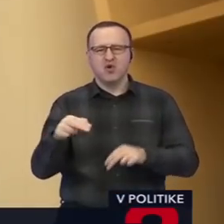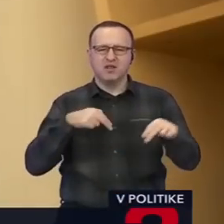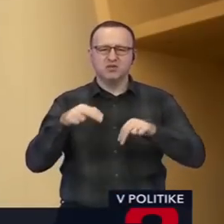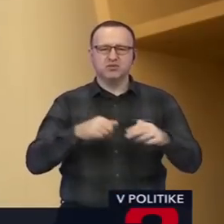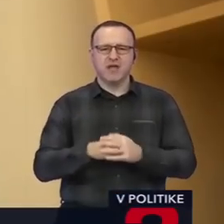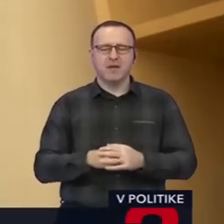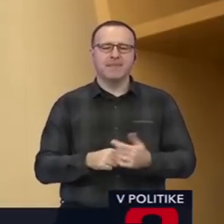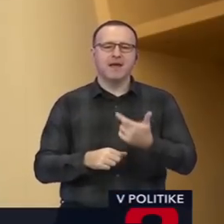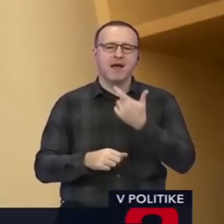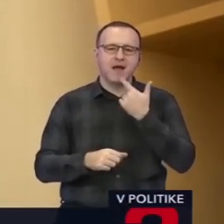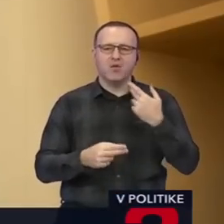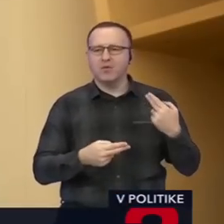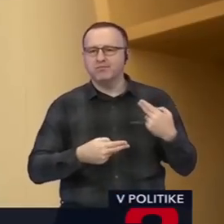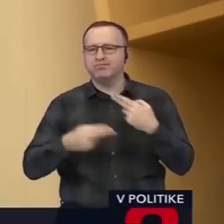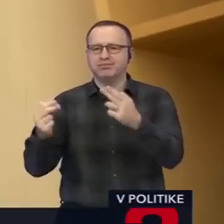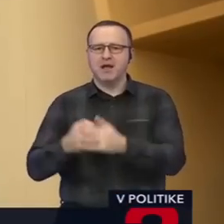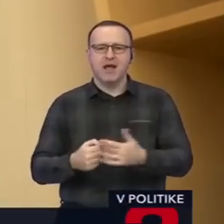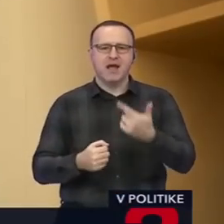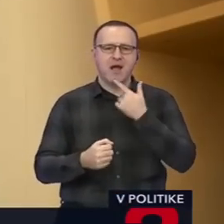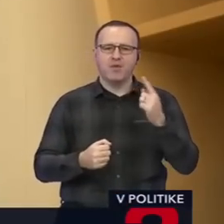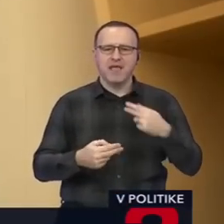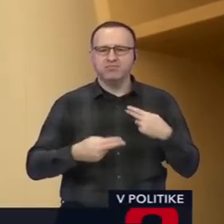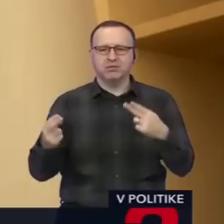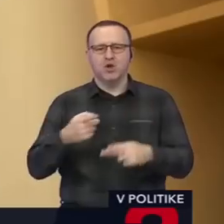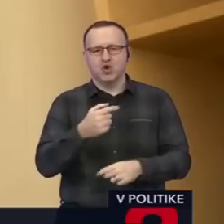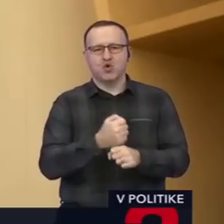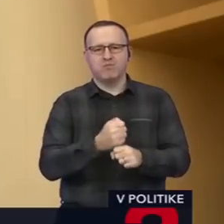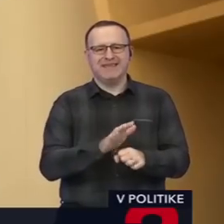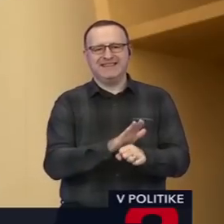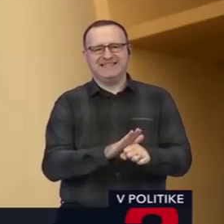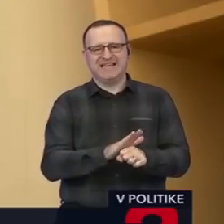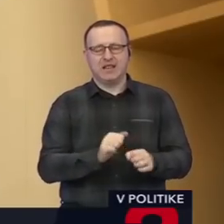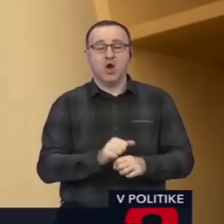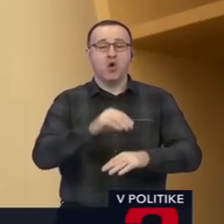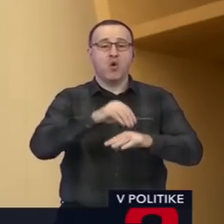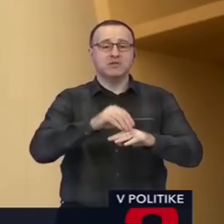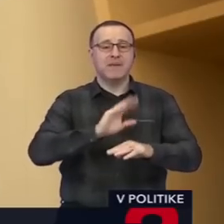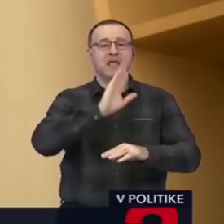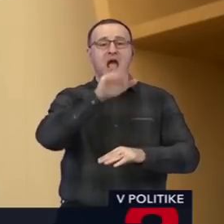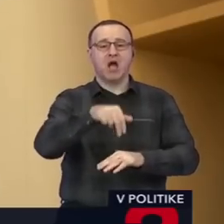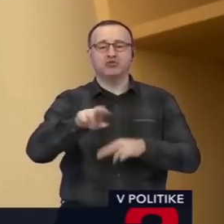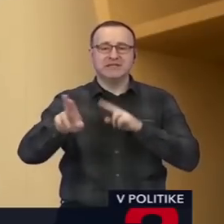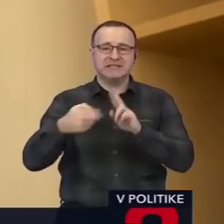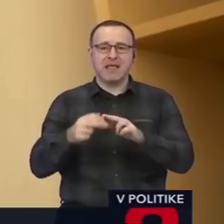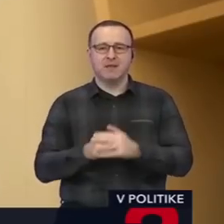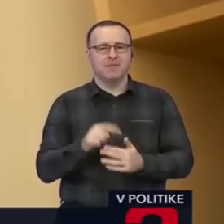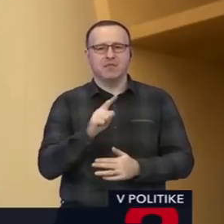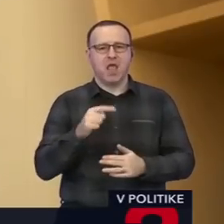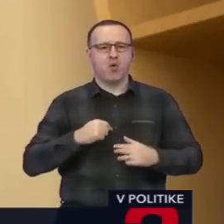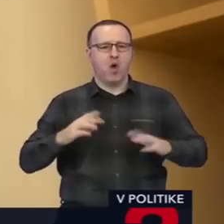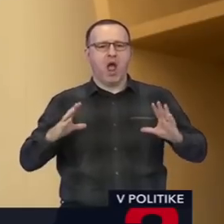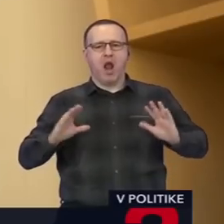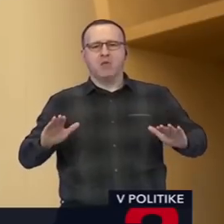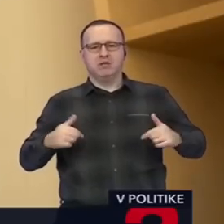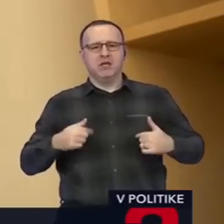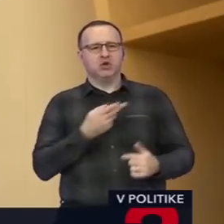MIGy dodať a ako ich nedodať. Robí sa to diskrétne a oznámi sa to často až spätne. To nie je alibizmus, to nie je vyhýbanie sa z